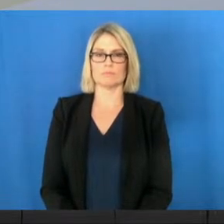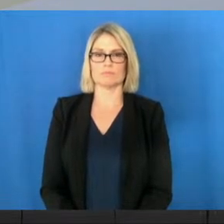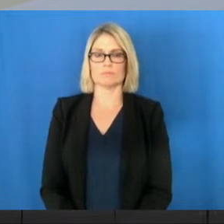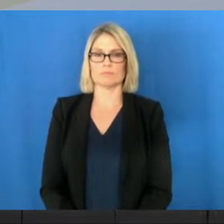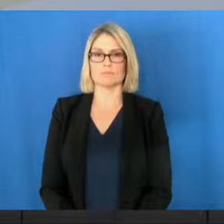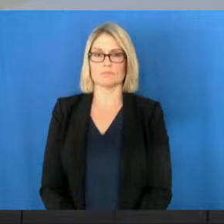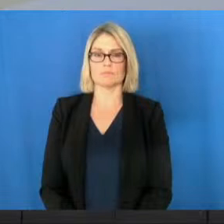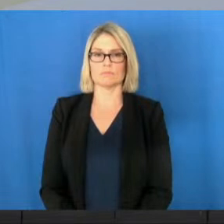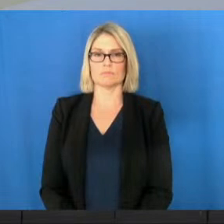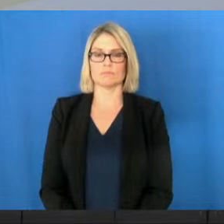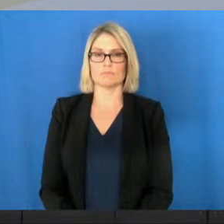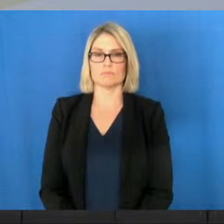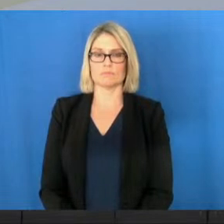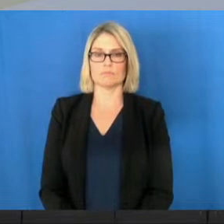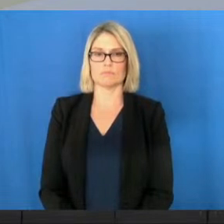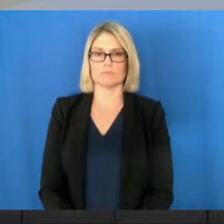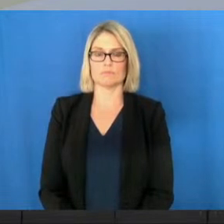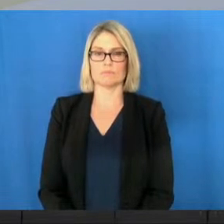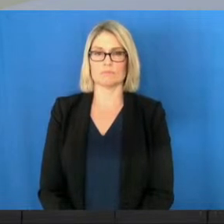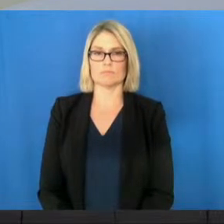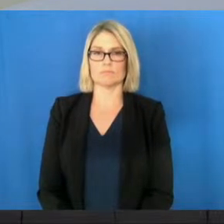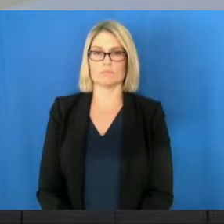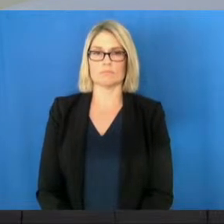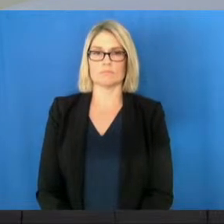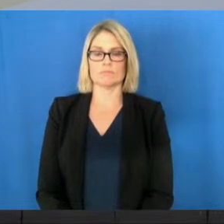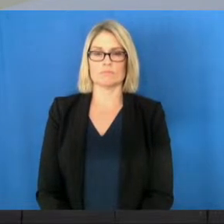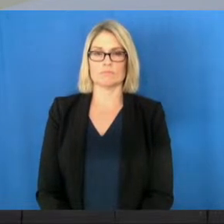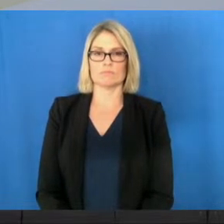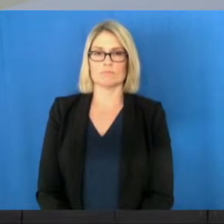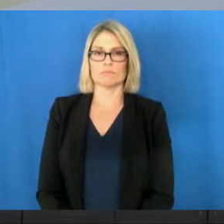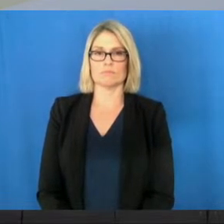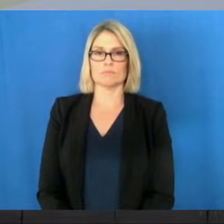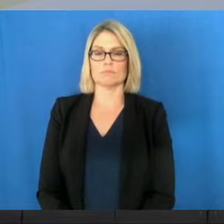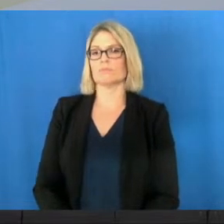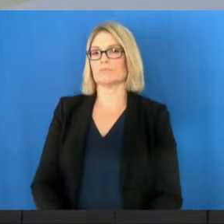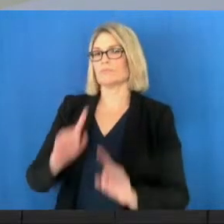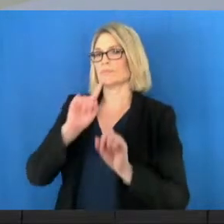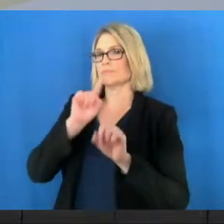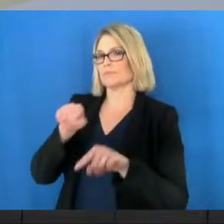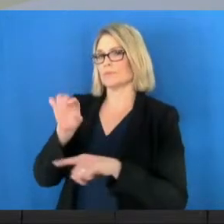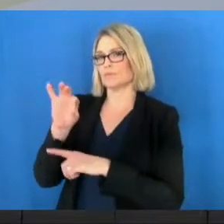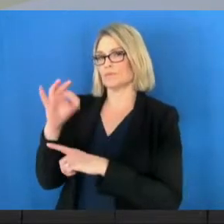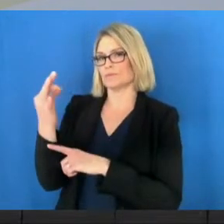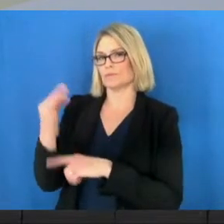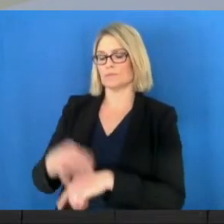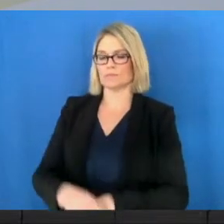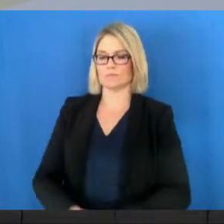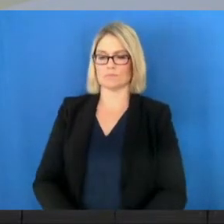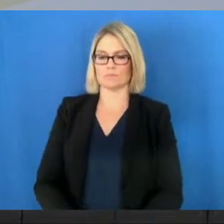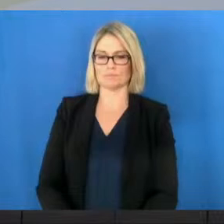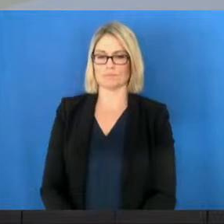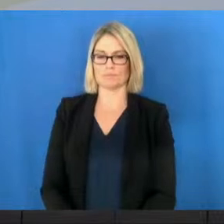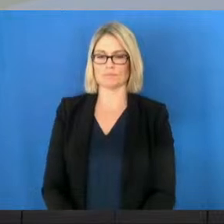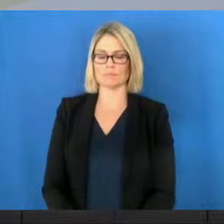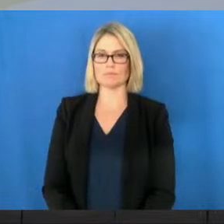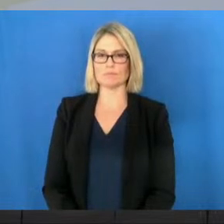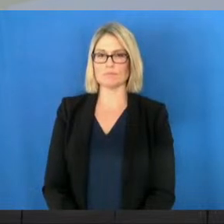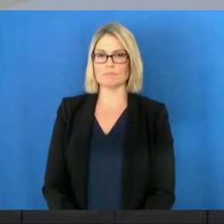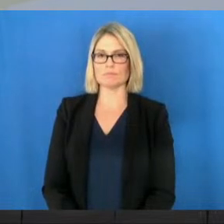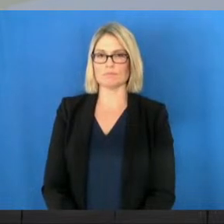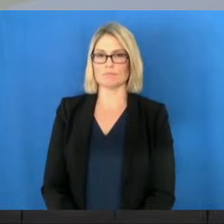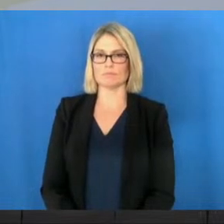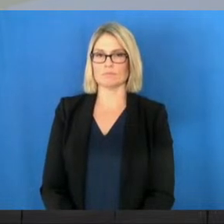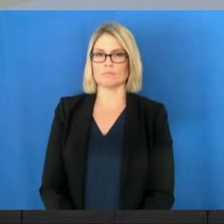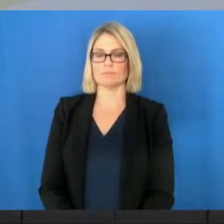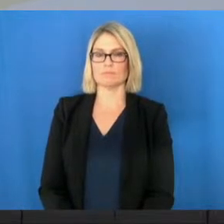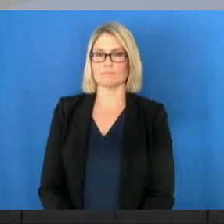Ça, c'est la bonne question. À ce moment, je pense que j'ai mentionné